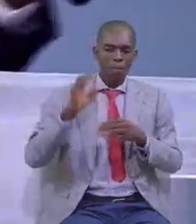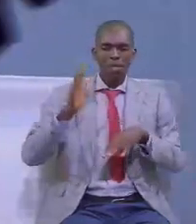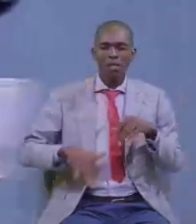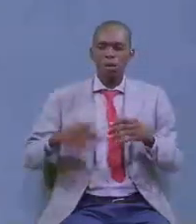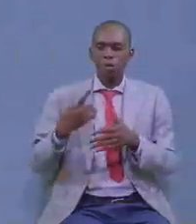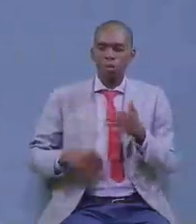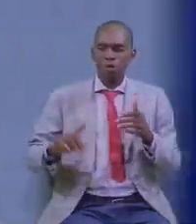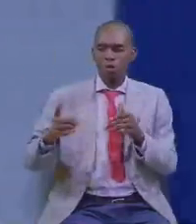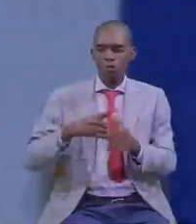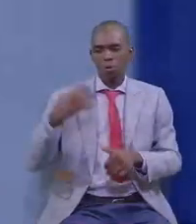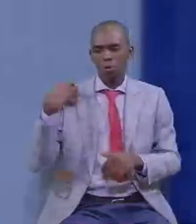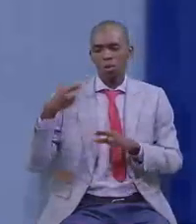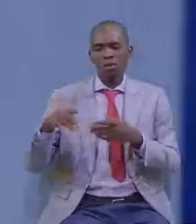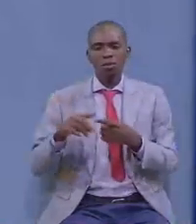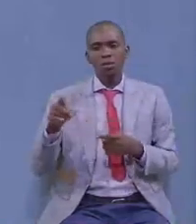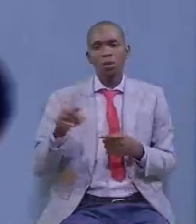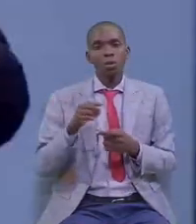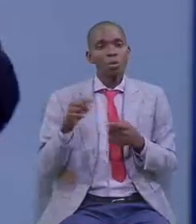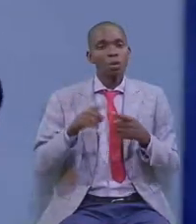Quand tu te soumets à Dieu,